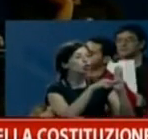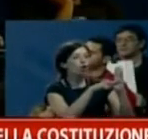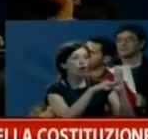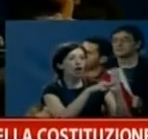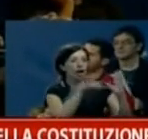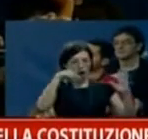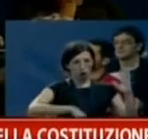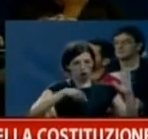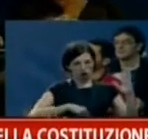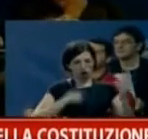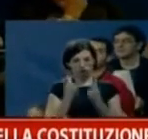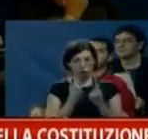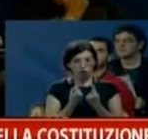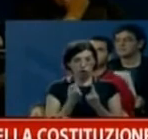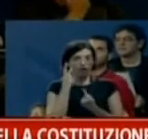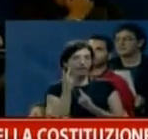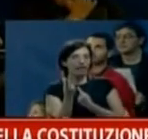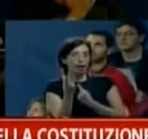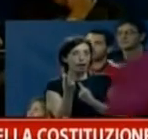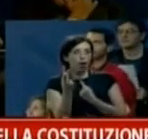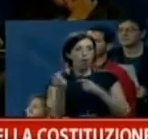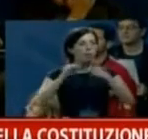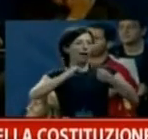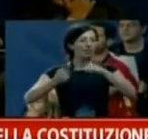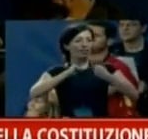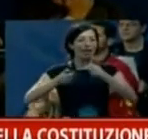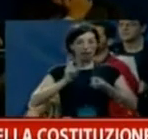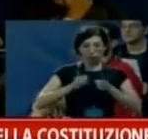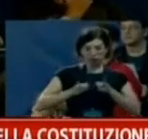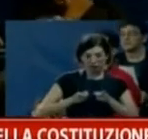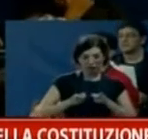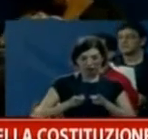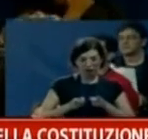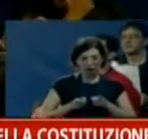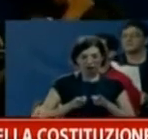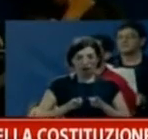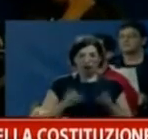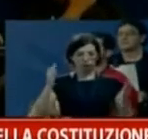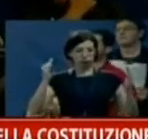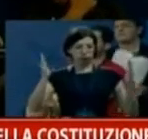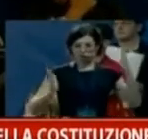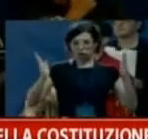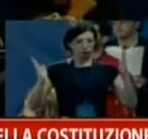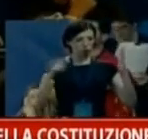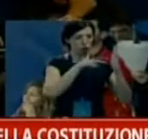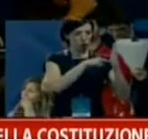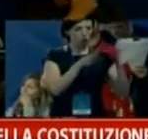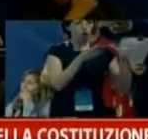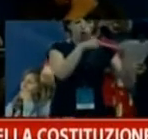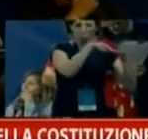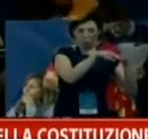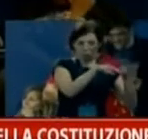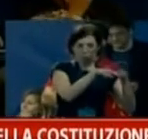Una grande battaglia politica che vede da una parte non i conservatori, ma coloro i quali dicono che la